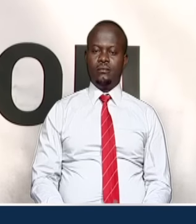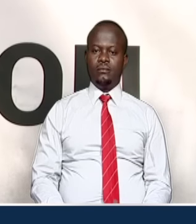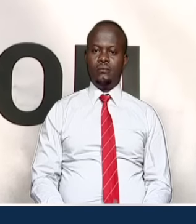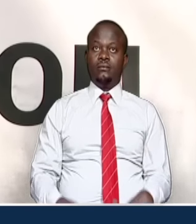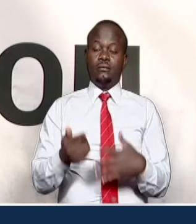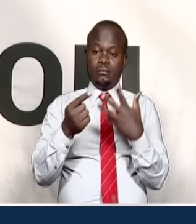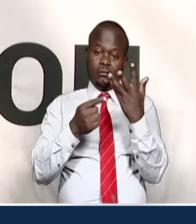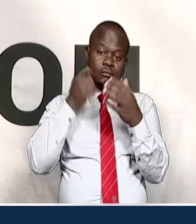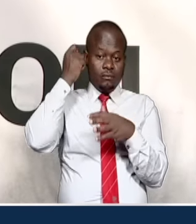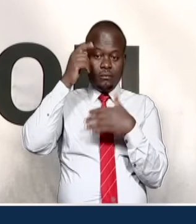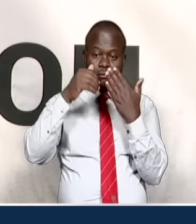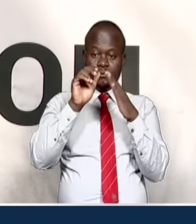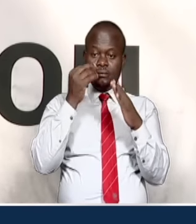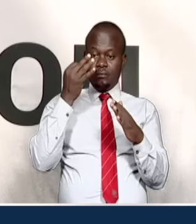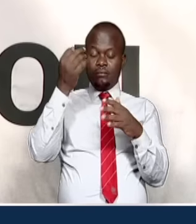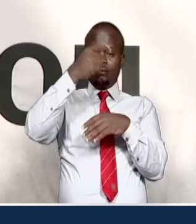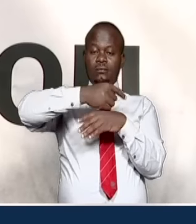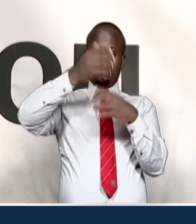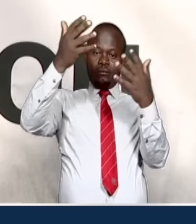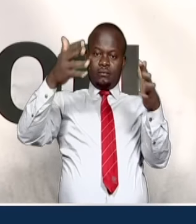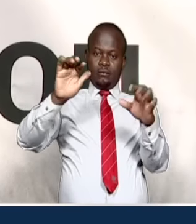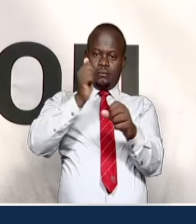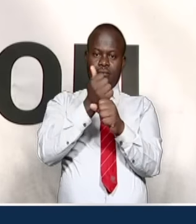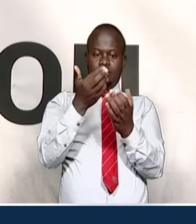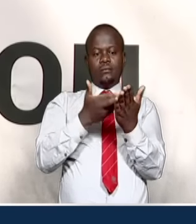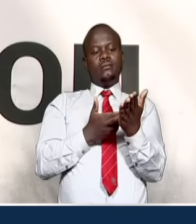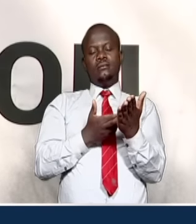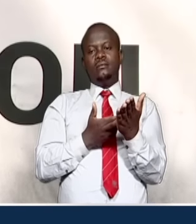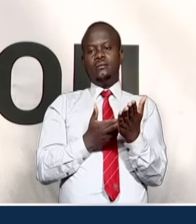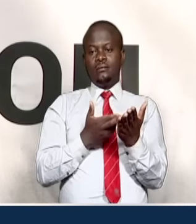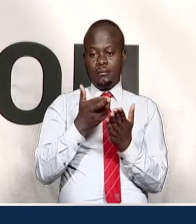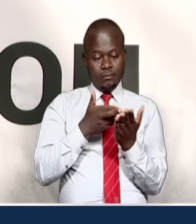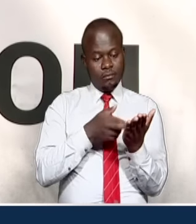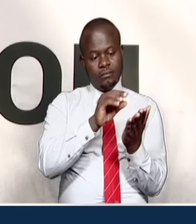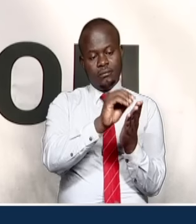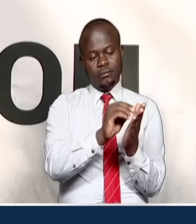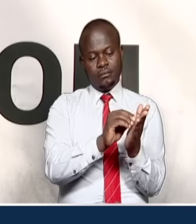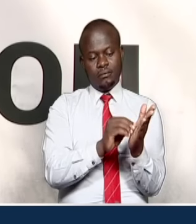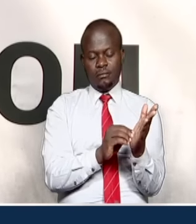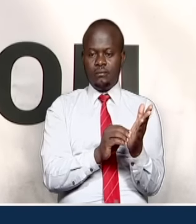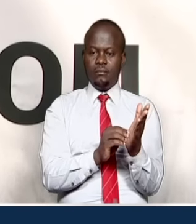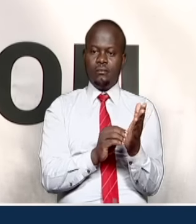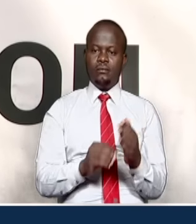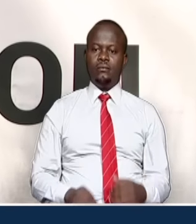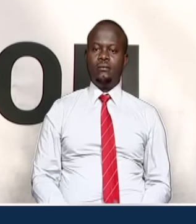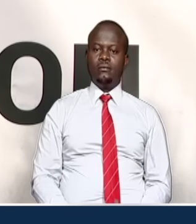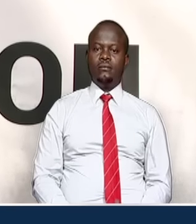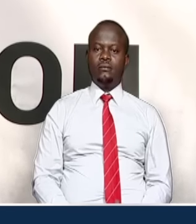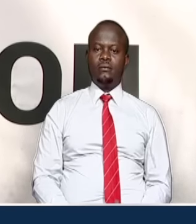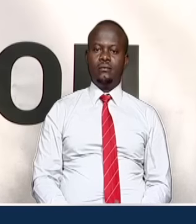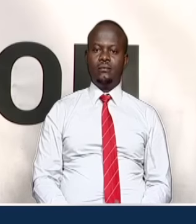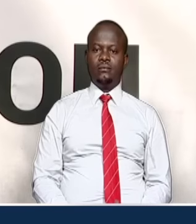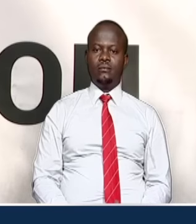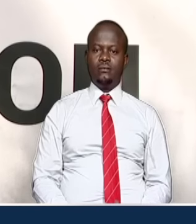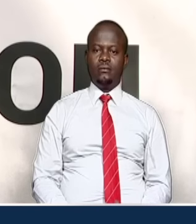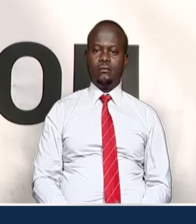Mwese mwumva neza ko iyo umunsi urangiye dukora raporo. You all understand that at the end of the day we are going to